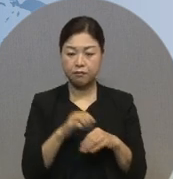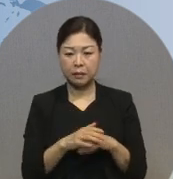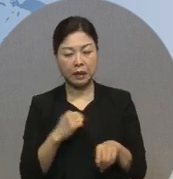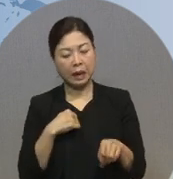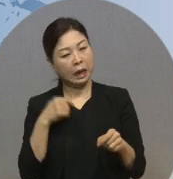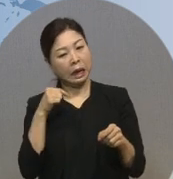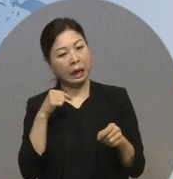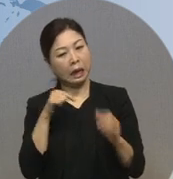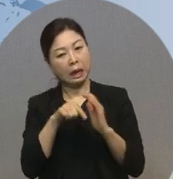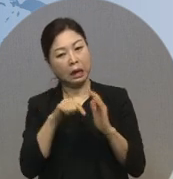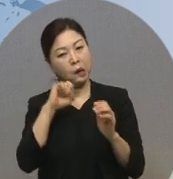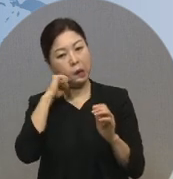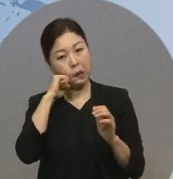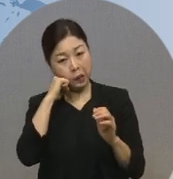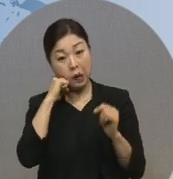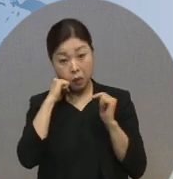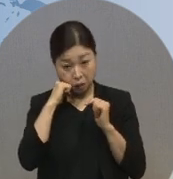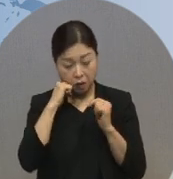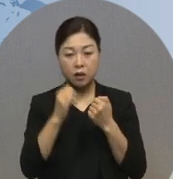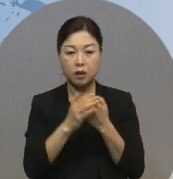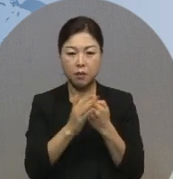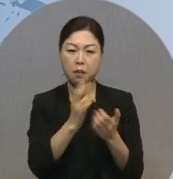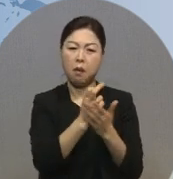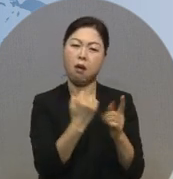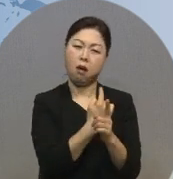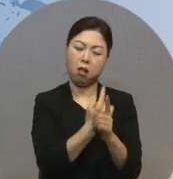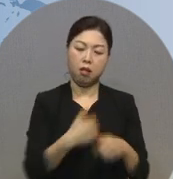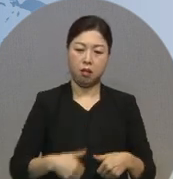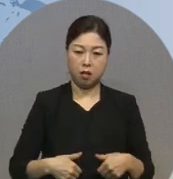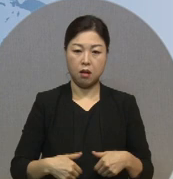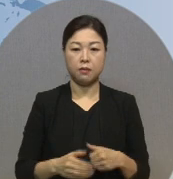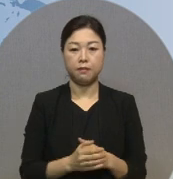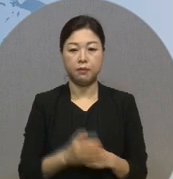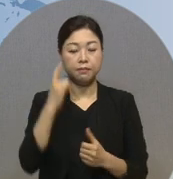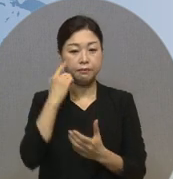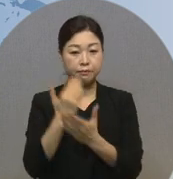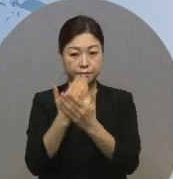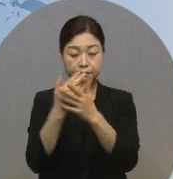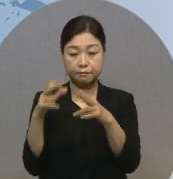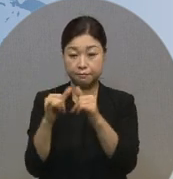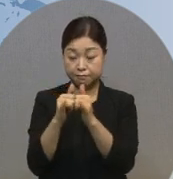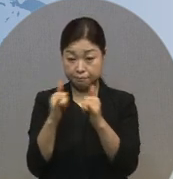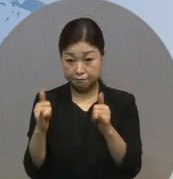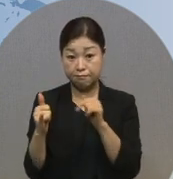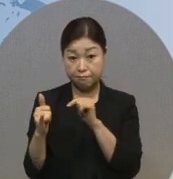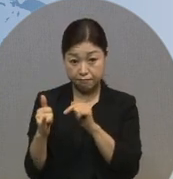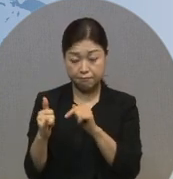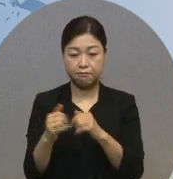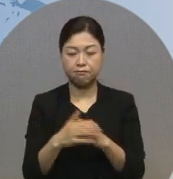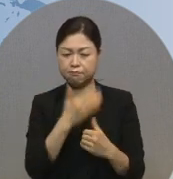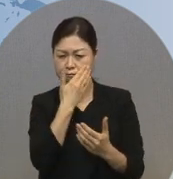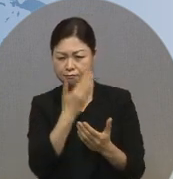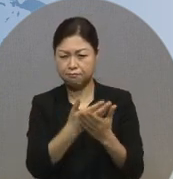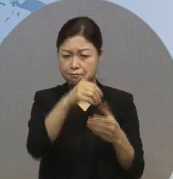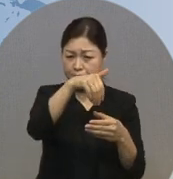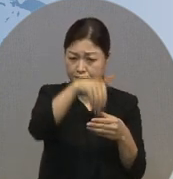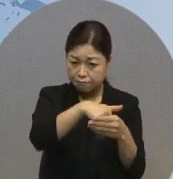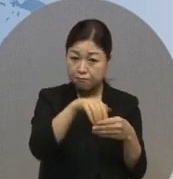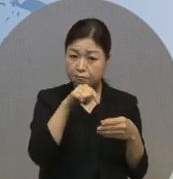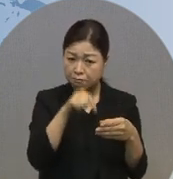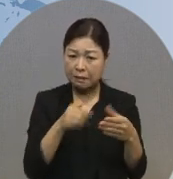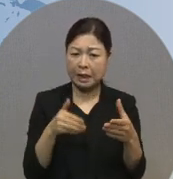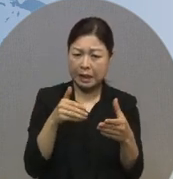소외된다는 점에서 보다 세심한 제도 개선이 필요한데요. 특히 발달장애인 유권자들은 소중한 한 표를